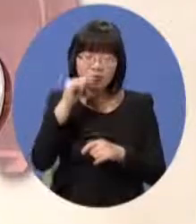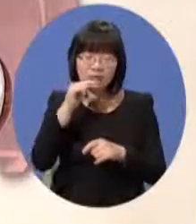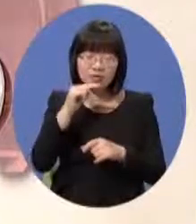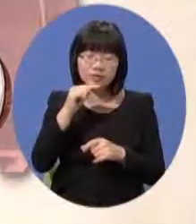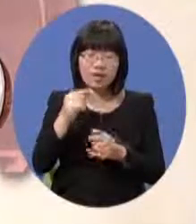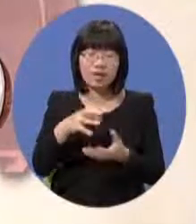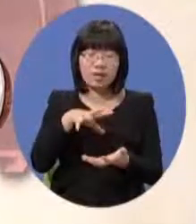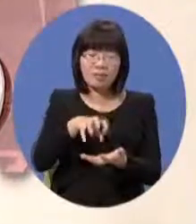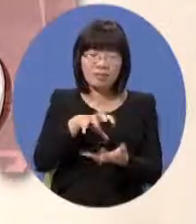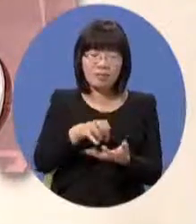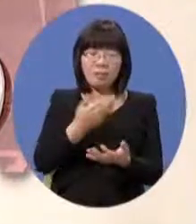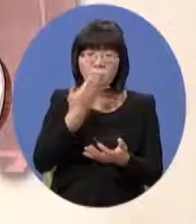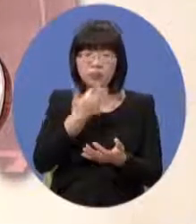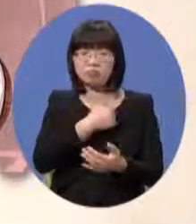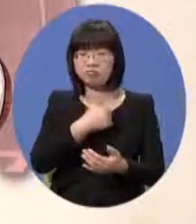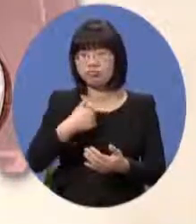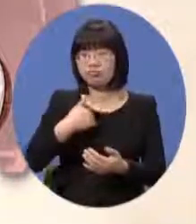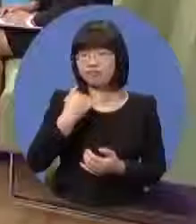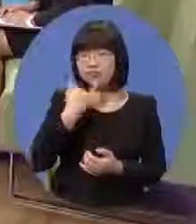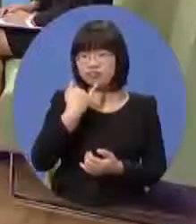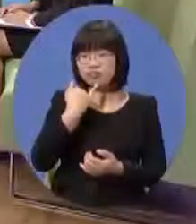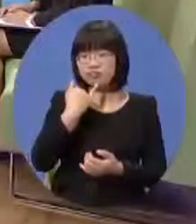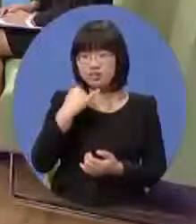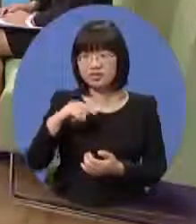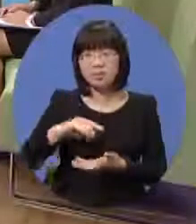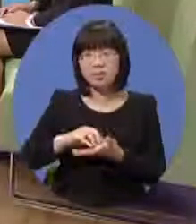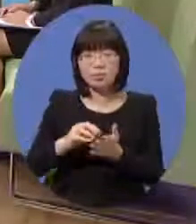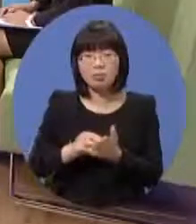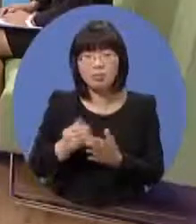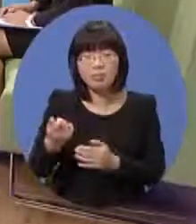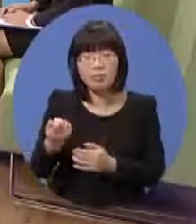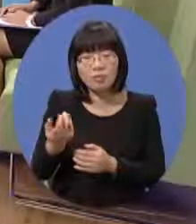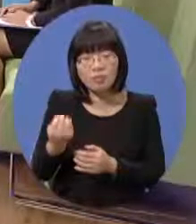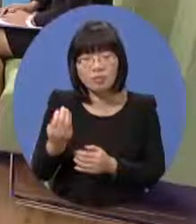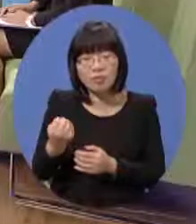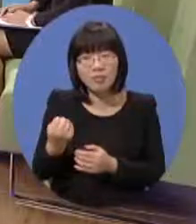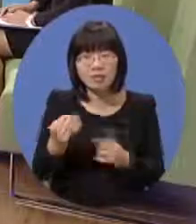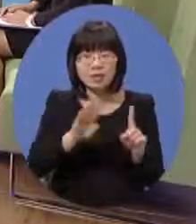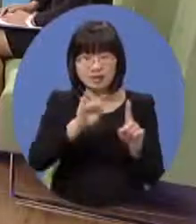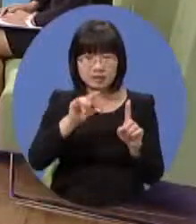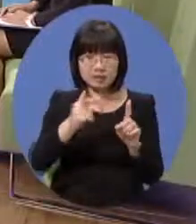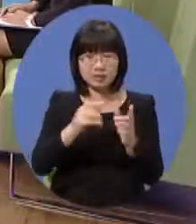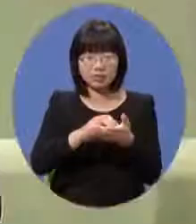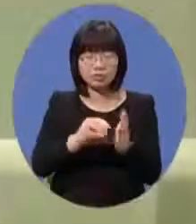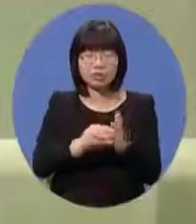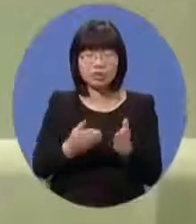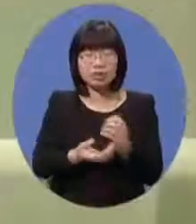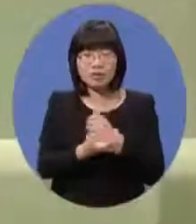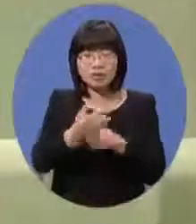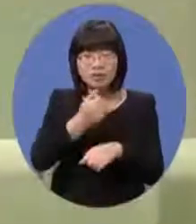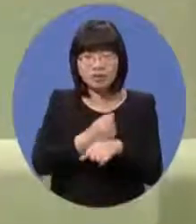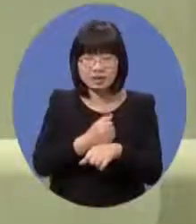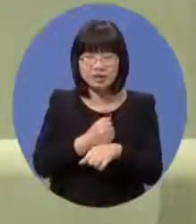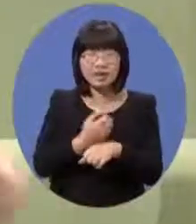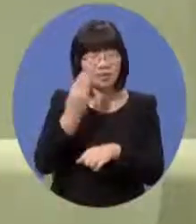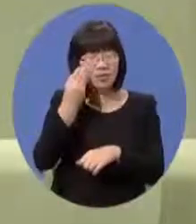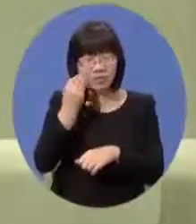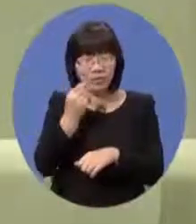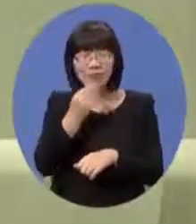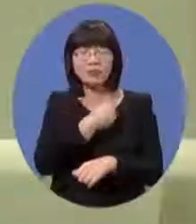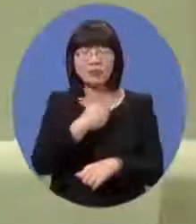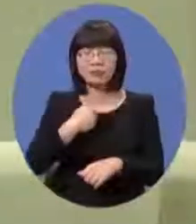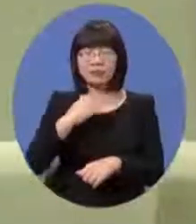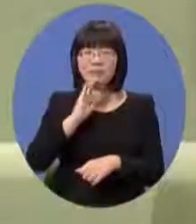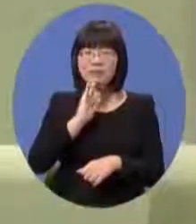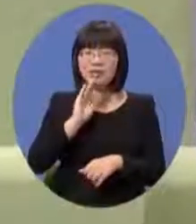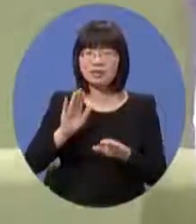드시면 좋으시거든요. 가지를 먹어야 되고. 네. 가지는 또 몇 분 정도 돌려야 돼요? 가지는 1분 정도만 돌리셔도 살짝 익어요. 네. 아, 그렇군요.